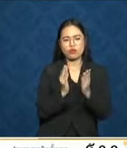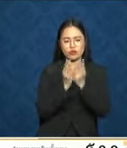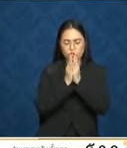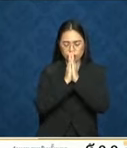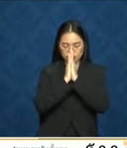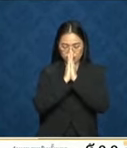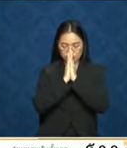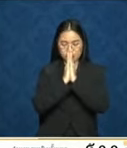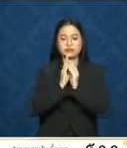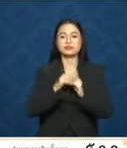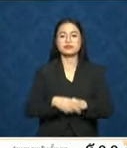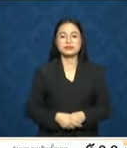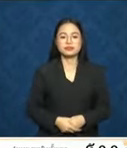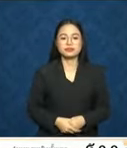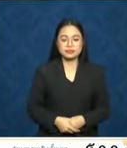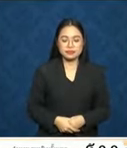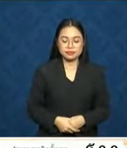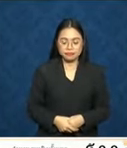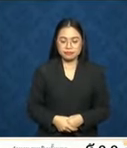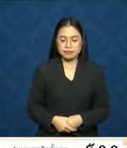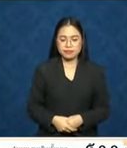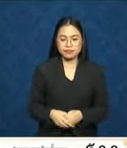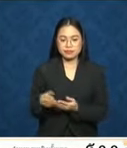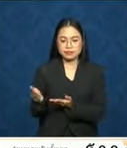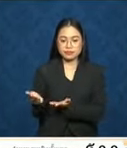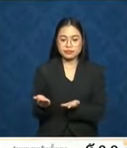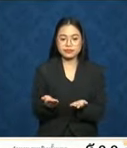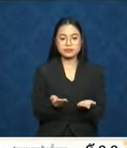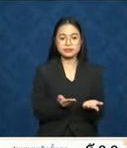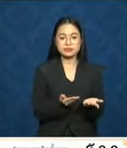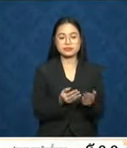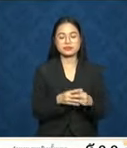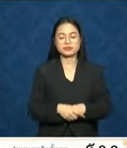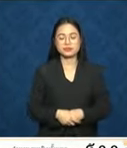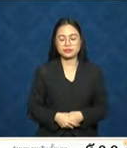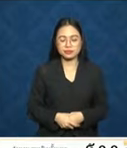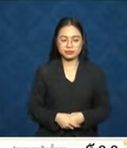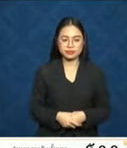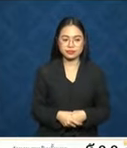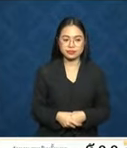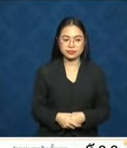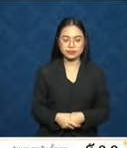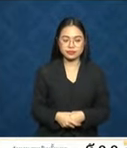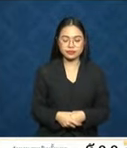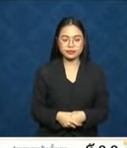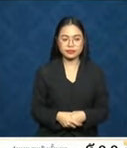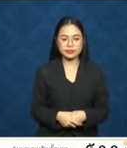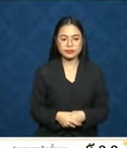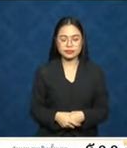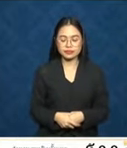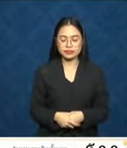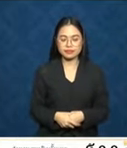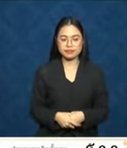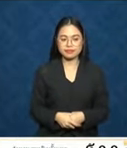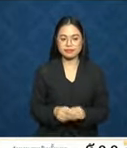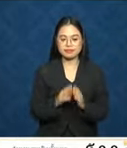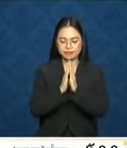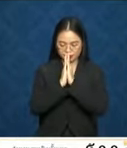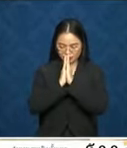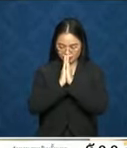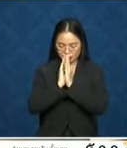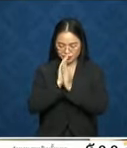านครับ ครับขอเชิญคุณณัฐพงศ์สุมมโนธรรมครับ ครับเรียนท่านประธ